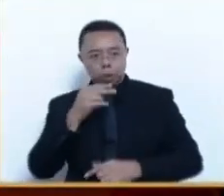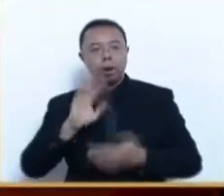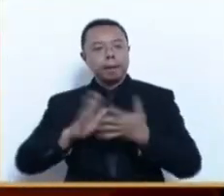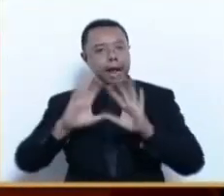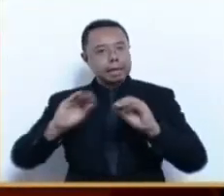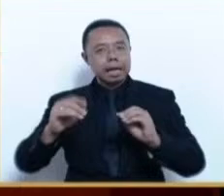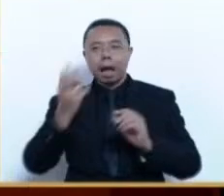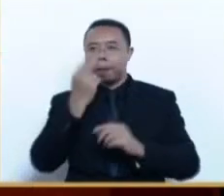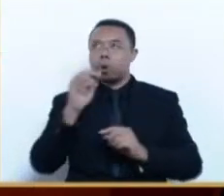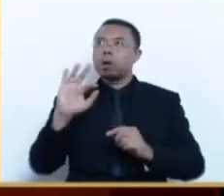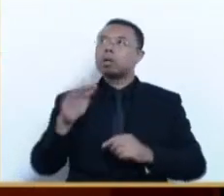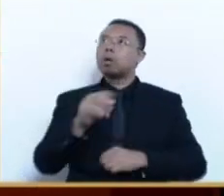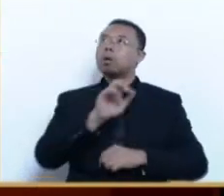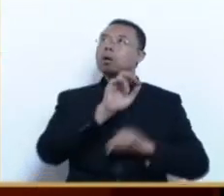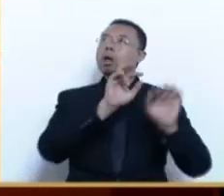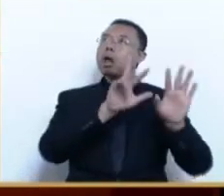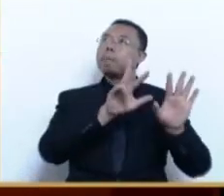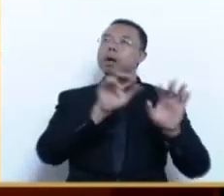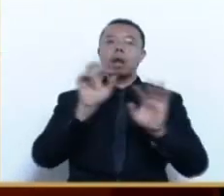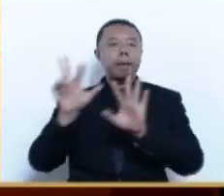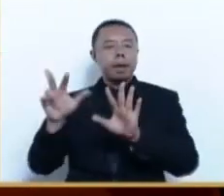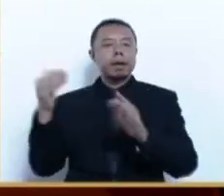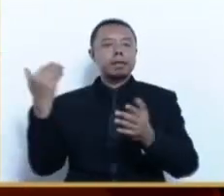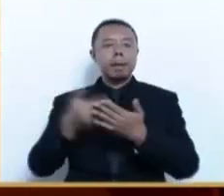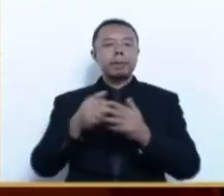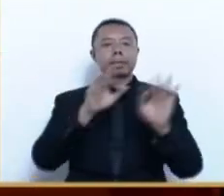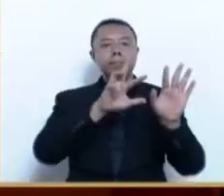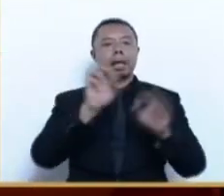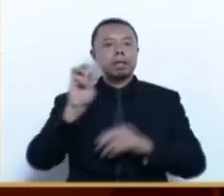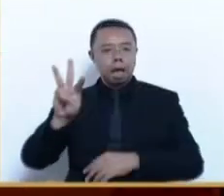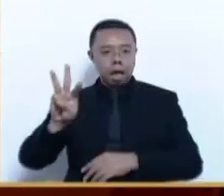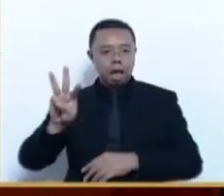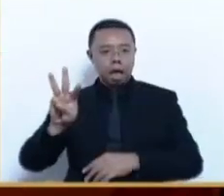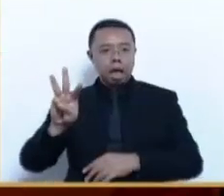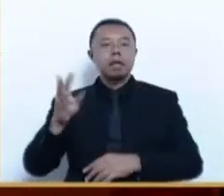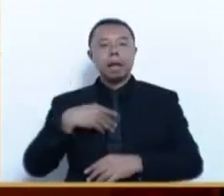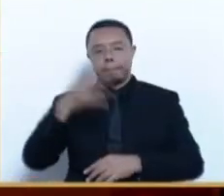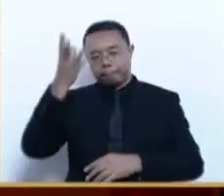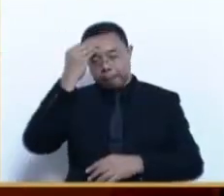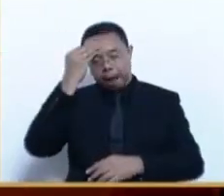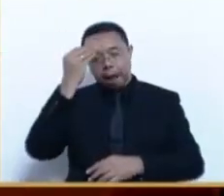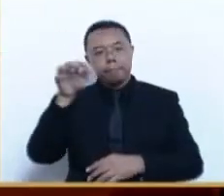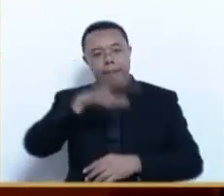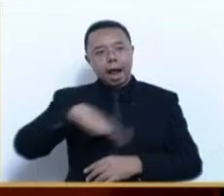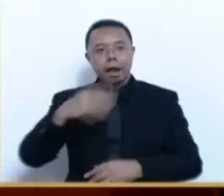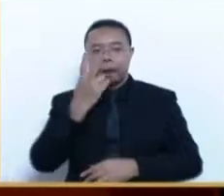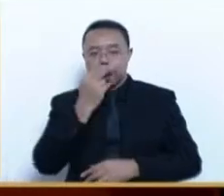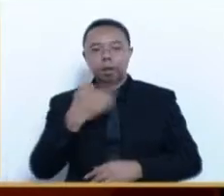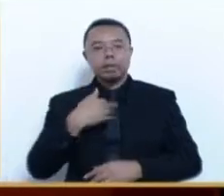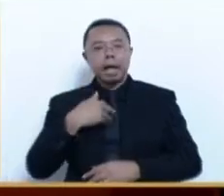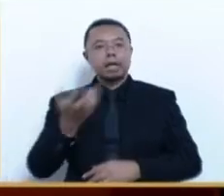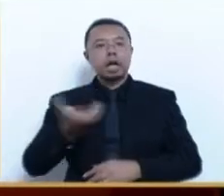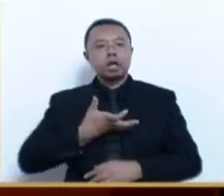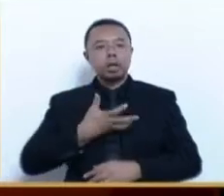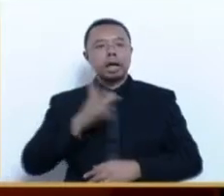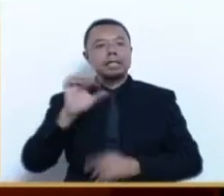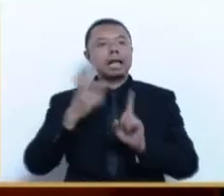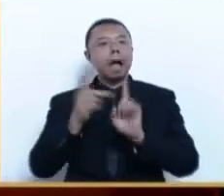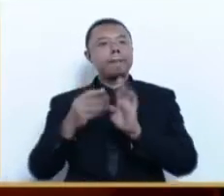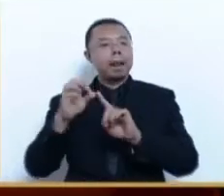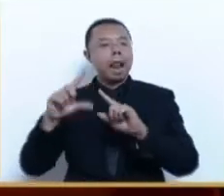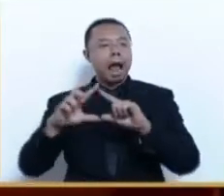Bandung dari tahun 8 8 sampai 93 saya paham betul Bandung saya penggemar